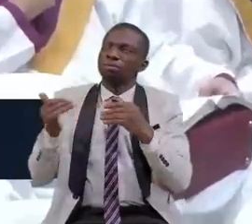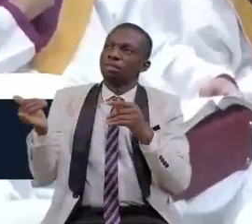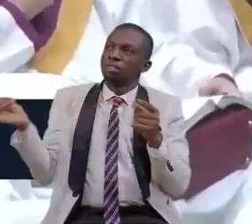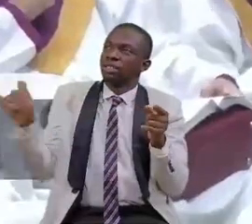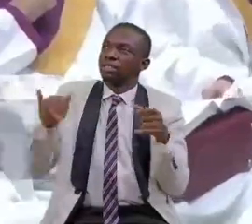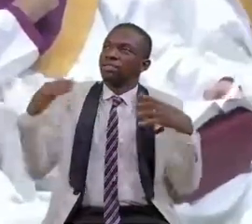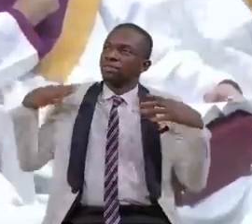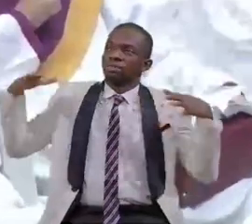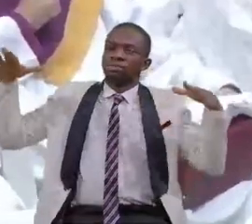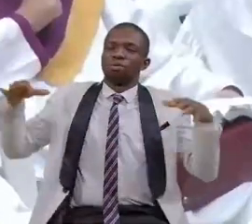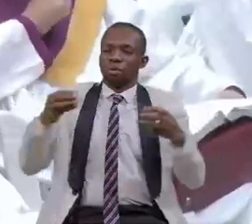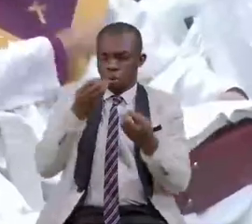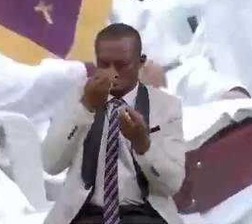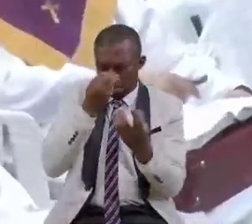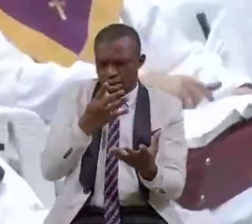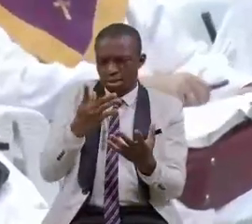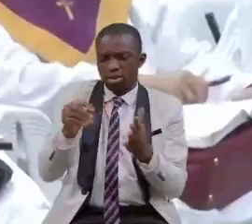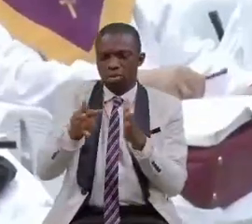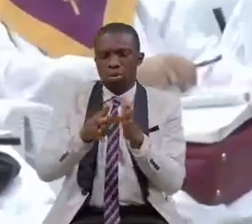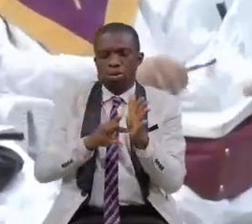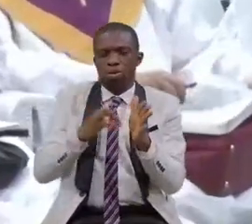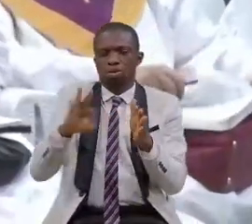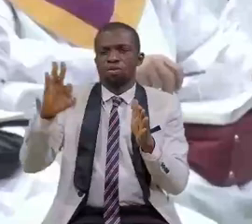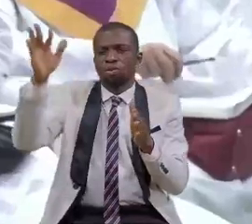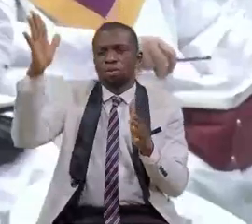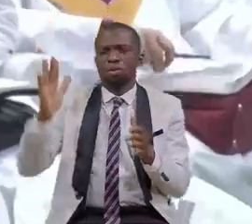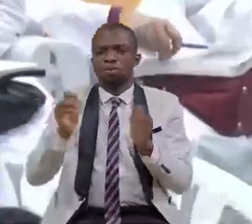Ils font la volonté de Dieu promptement.